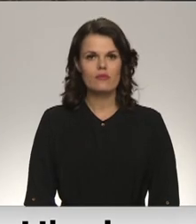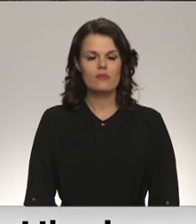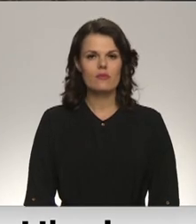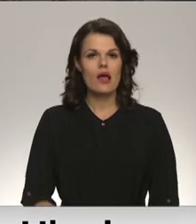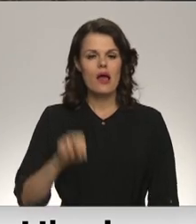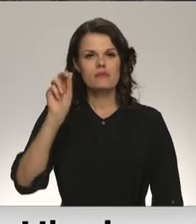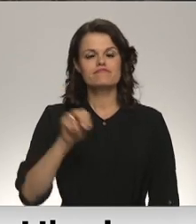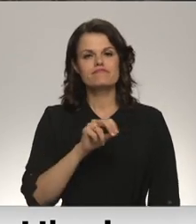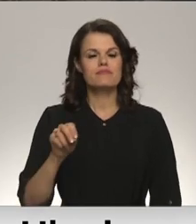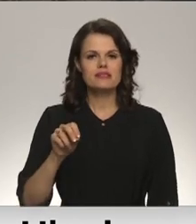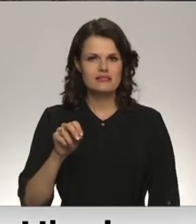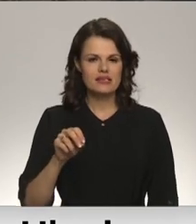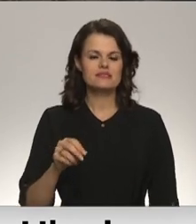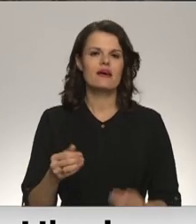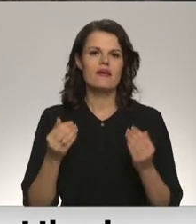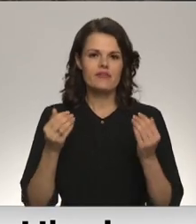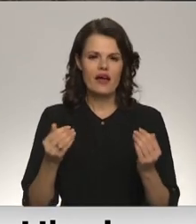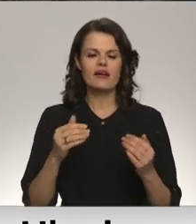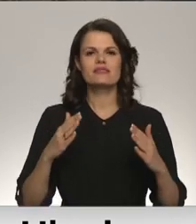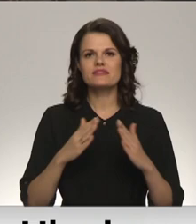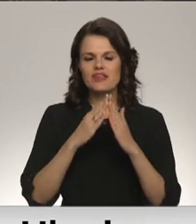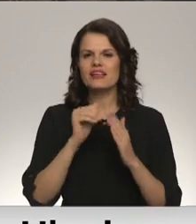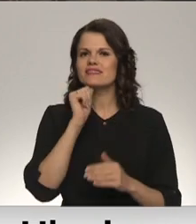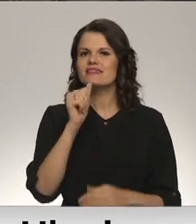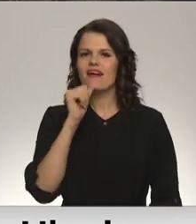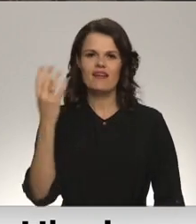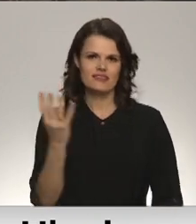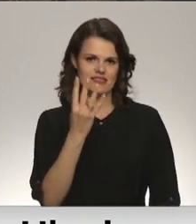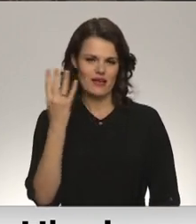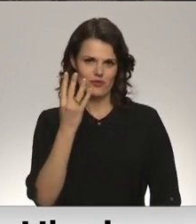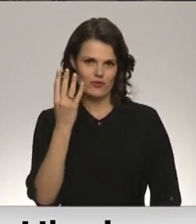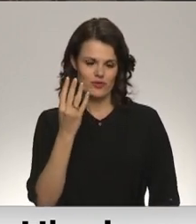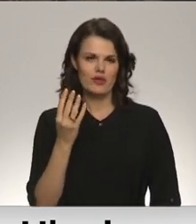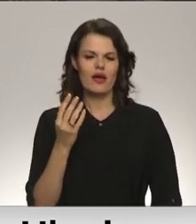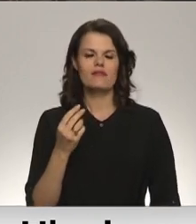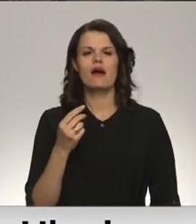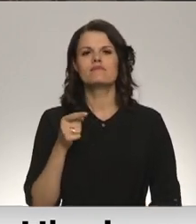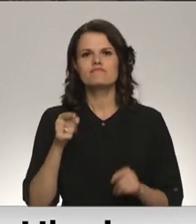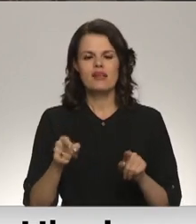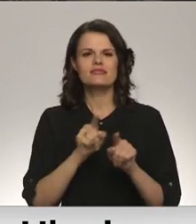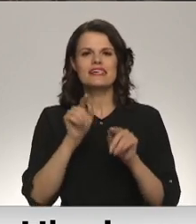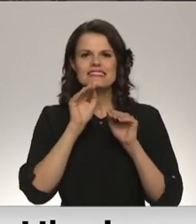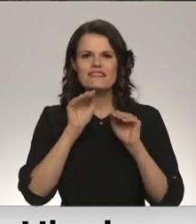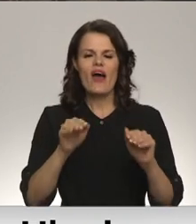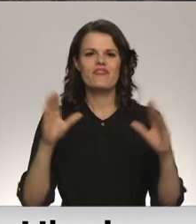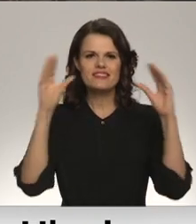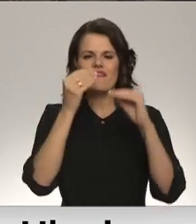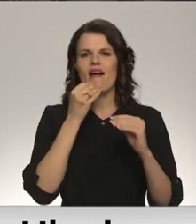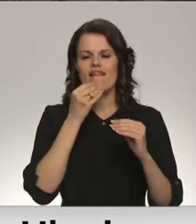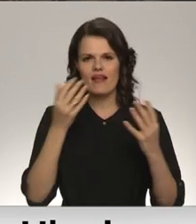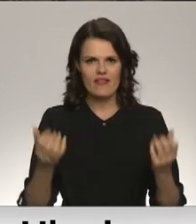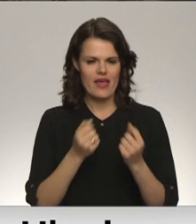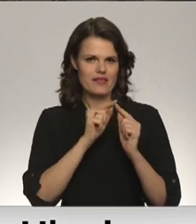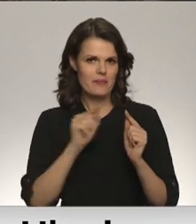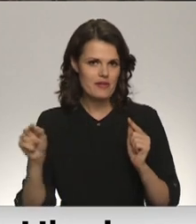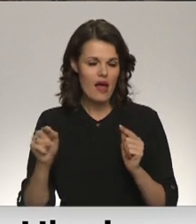Rietumkristīgajā baznīcā šodien tiek svinēta Zaļā ceturtdiena, diena, kad saskaņā ar evaņģēliju tika iedibināts svētais vakarēdiens. Doma laukumā